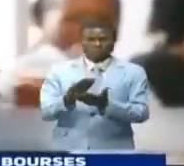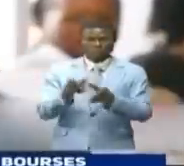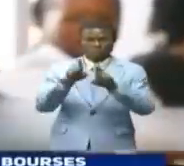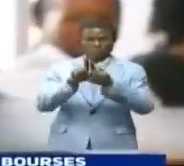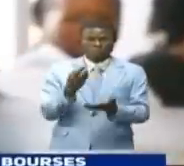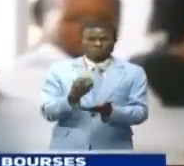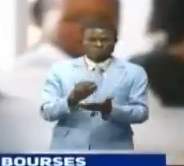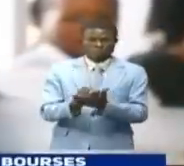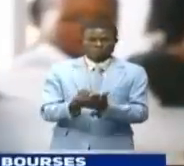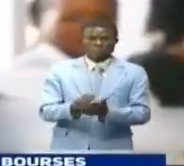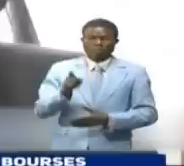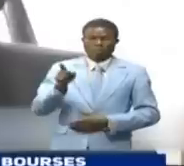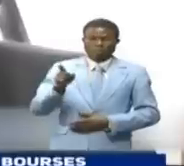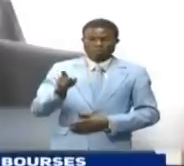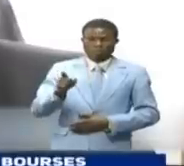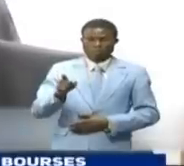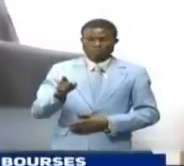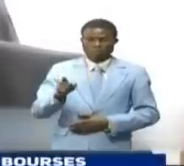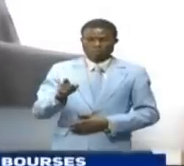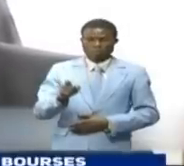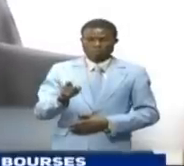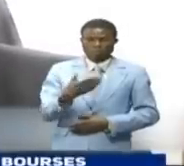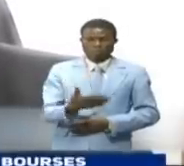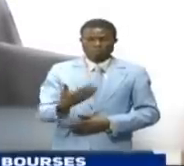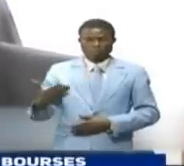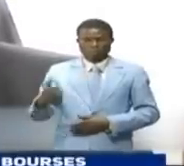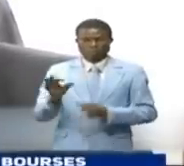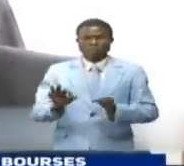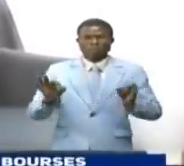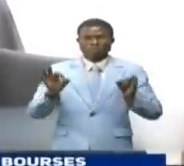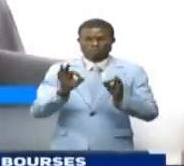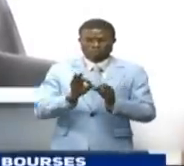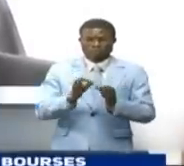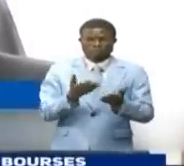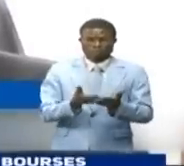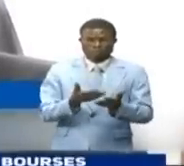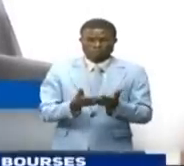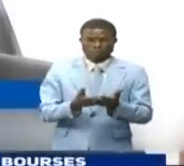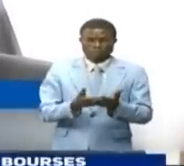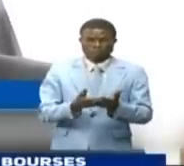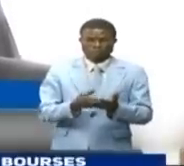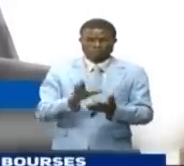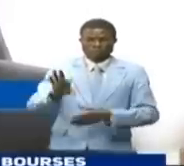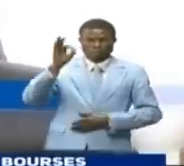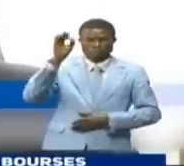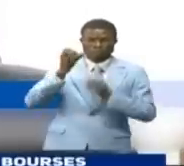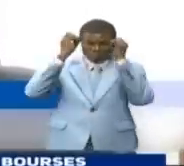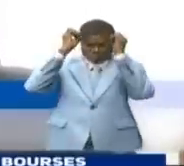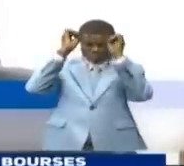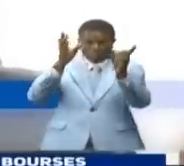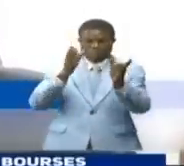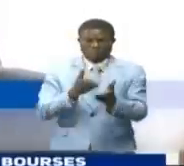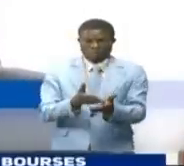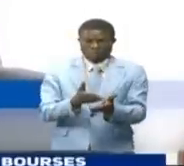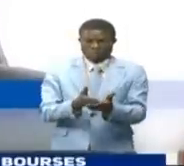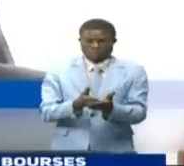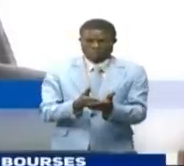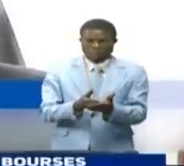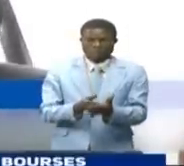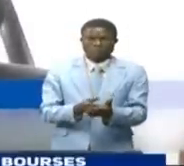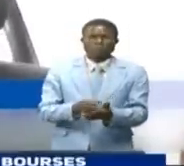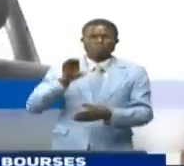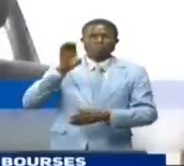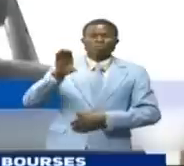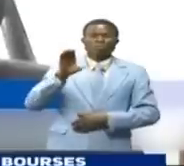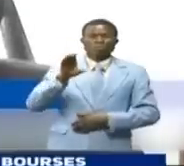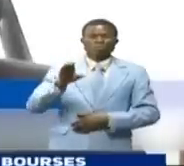finances, Babi Vangou. Parmi les secteurs sur lesquels on a fait un focus, figure l'éducation. Donc la BGFIBank, qui est